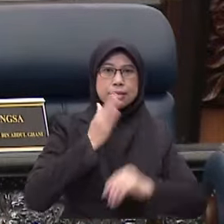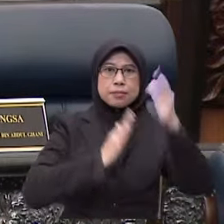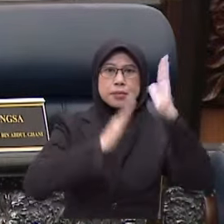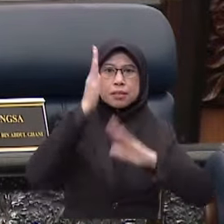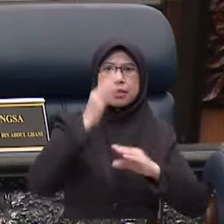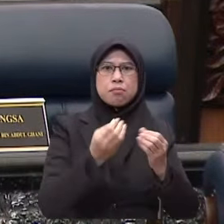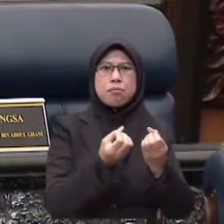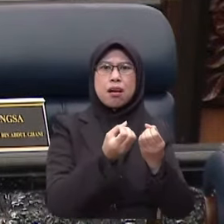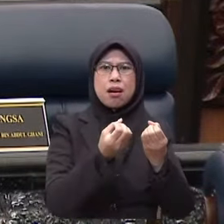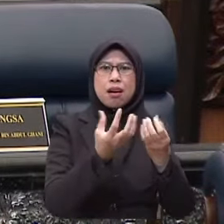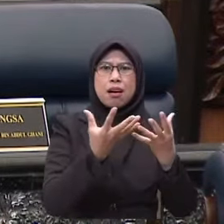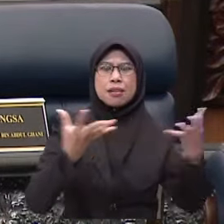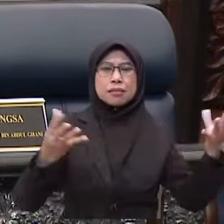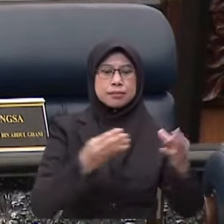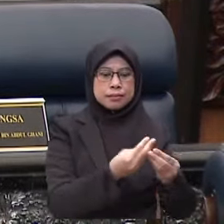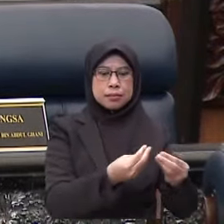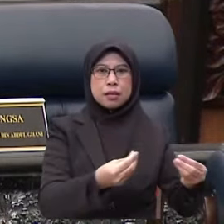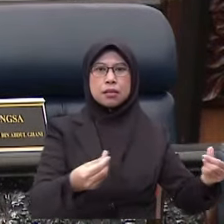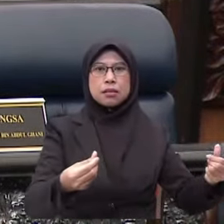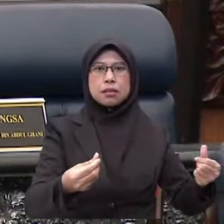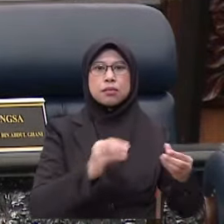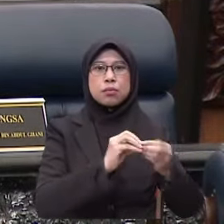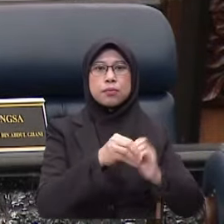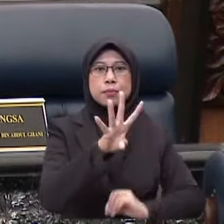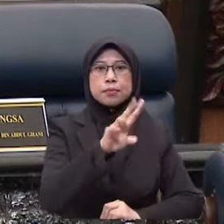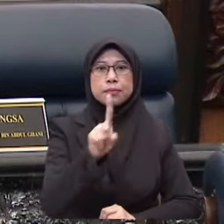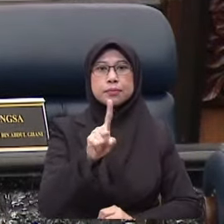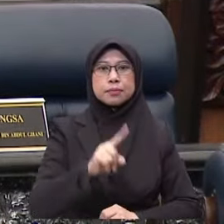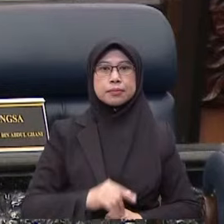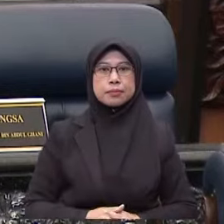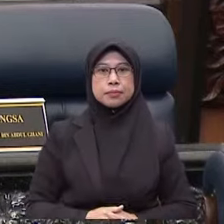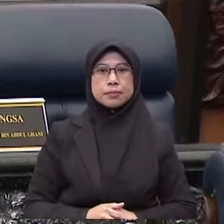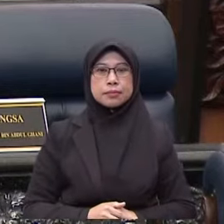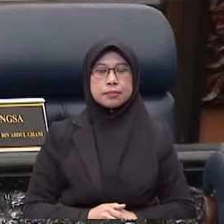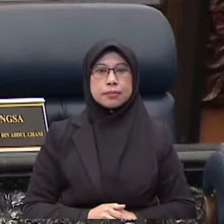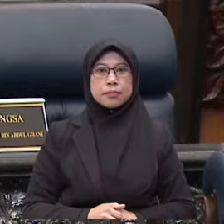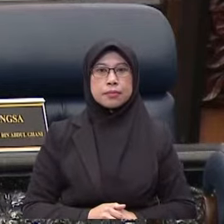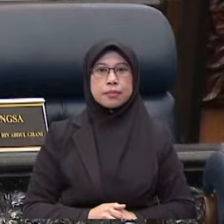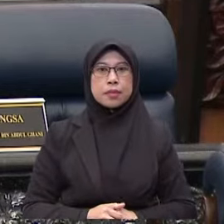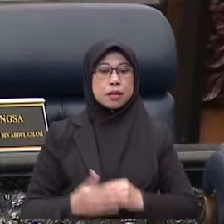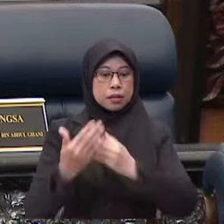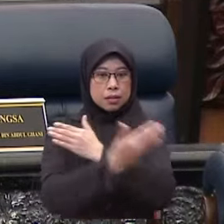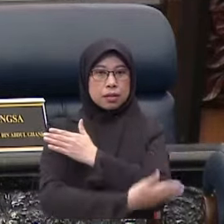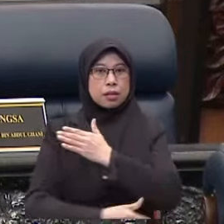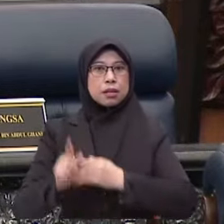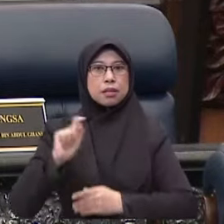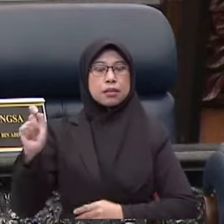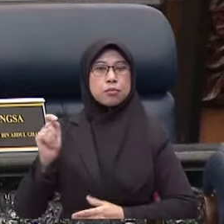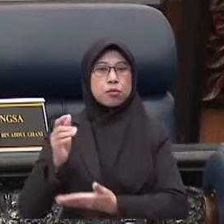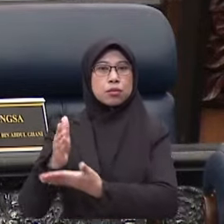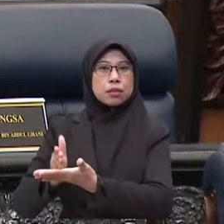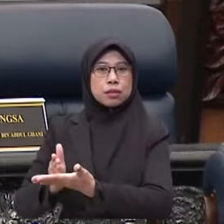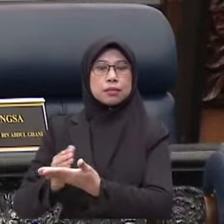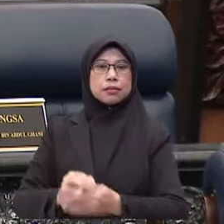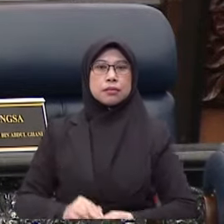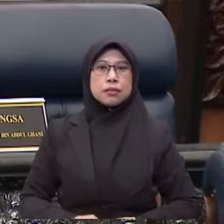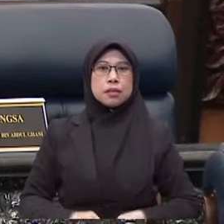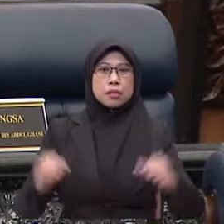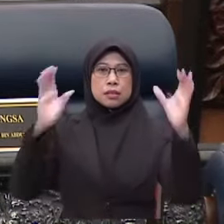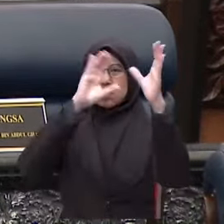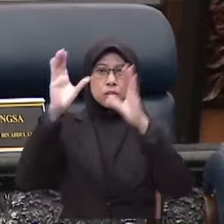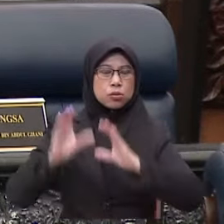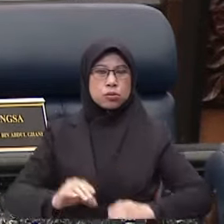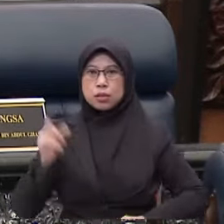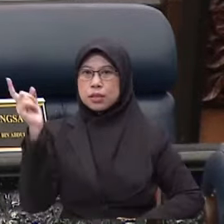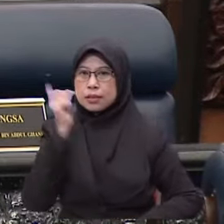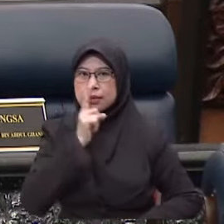banyak tanah duduk ke tangga 41 malah negara-negara Timur Tengah dengan iklim yang